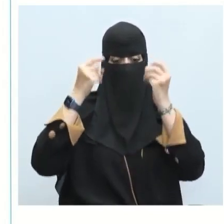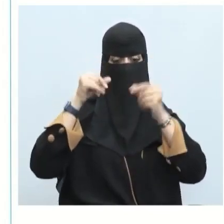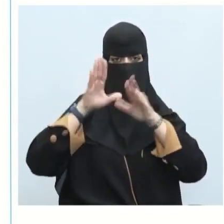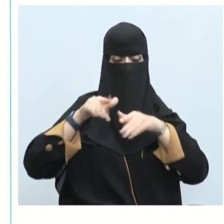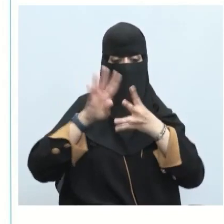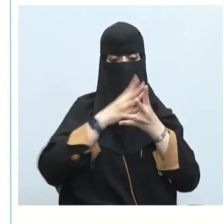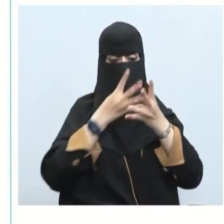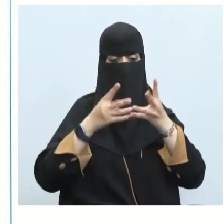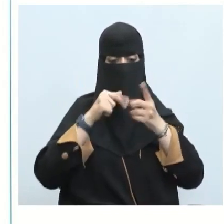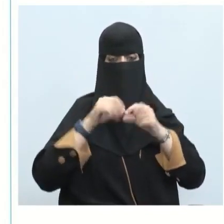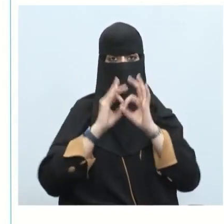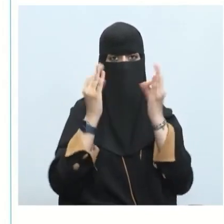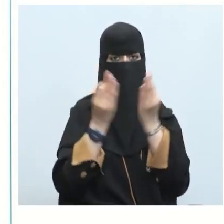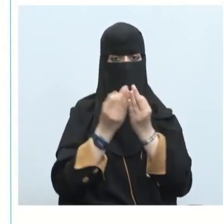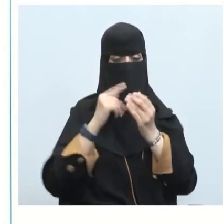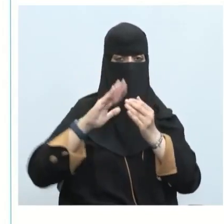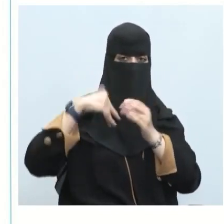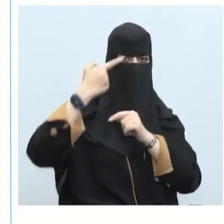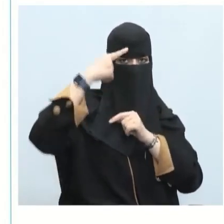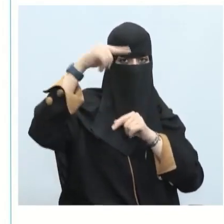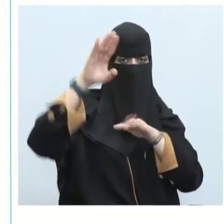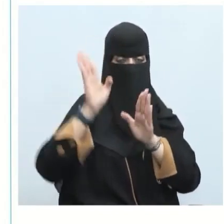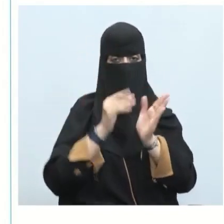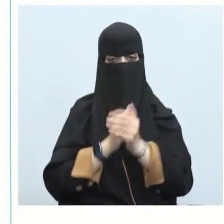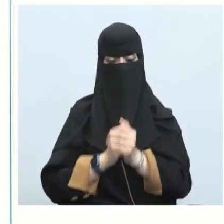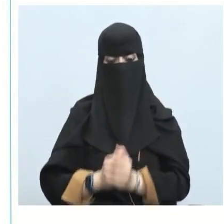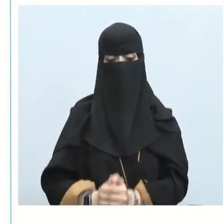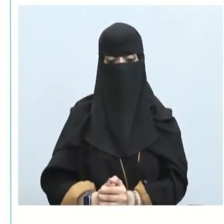والمعلومات من خلال الشبكات والمجتمعات